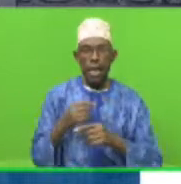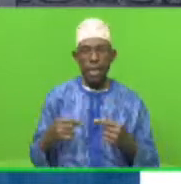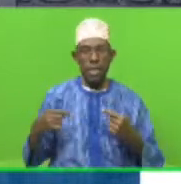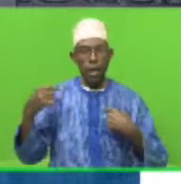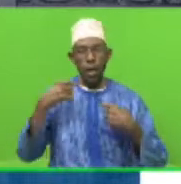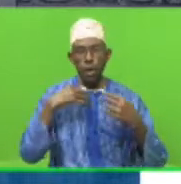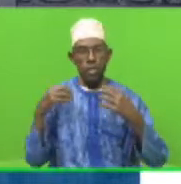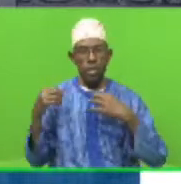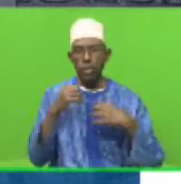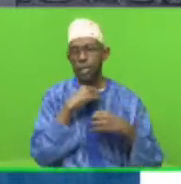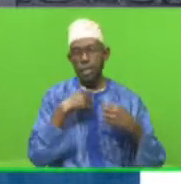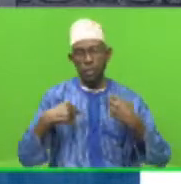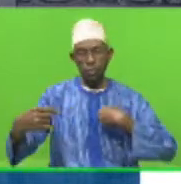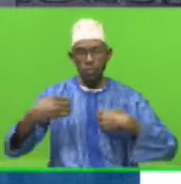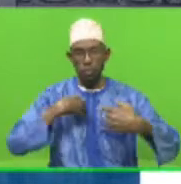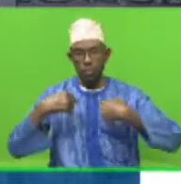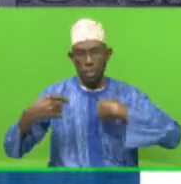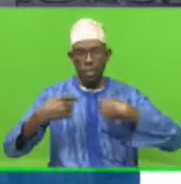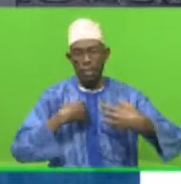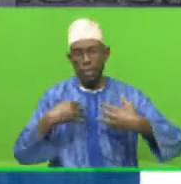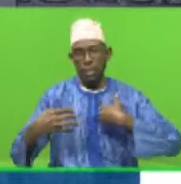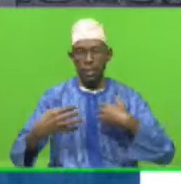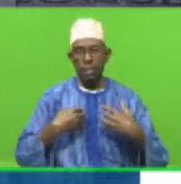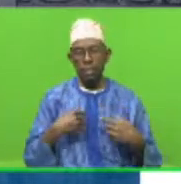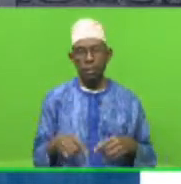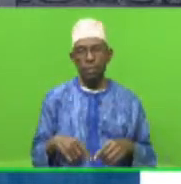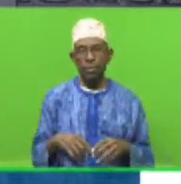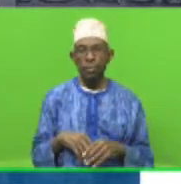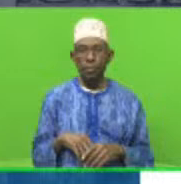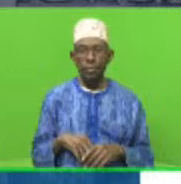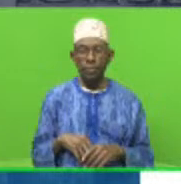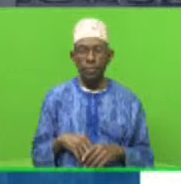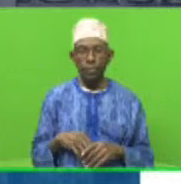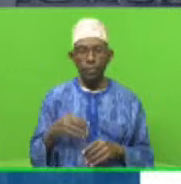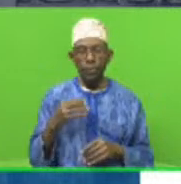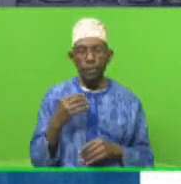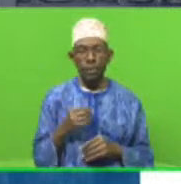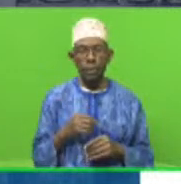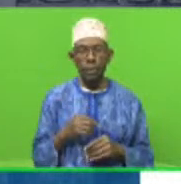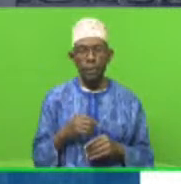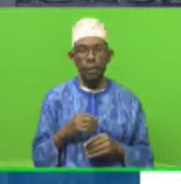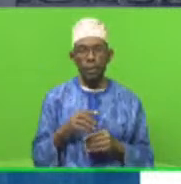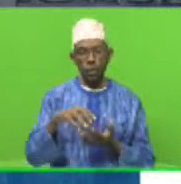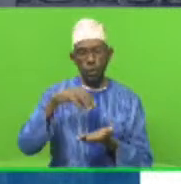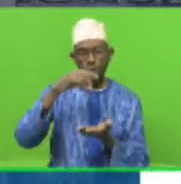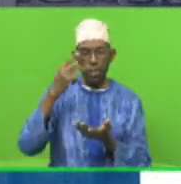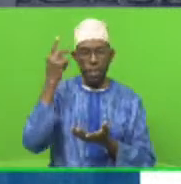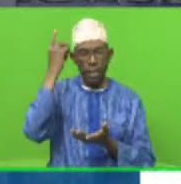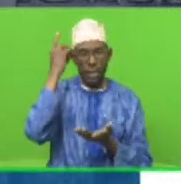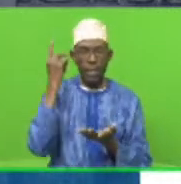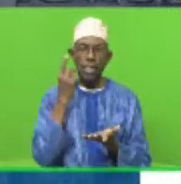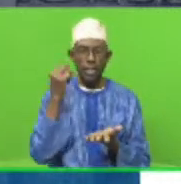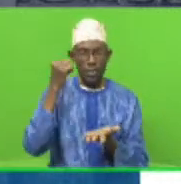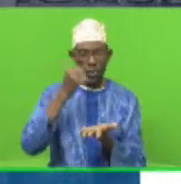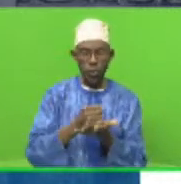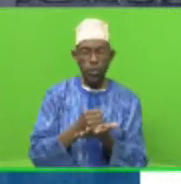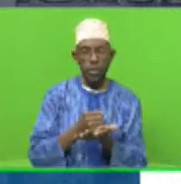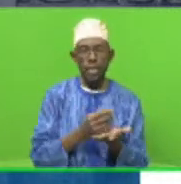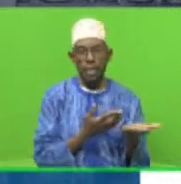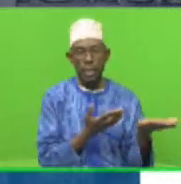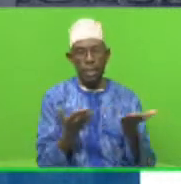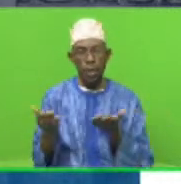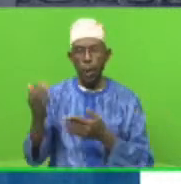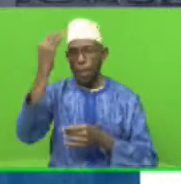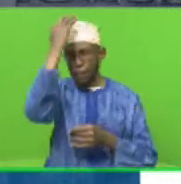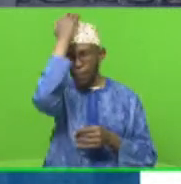ana maswali yoyote kuhusu ofisi au operesheni ya ofisi za kadhi, basi mnaalikwa siku